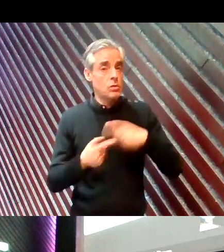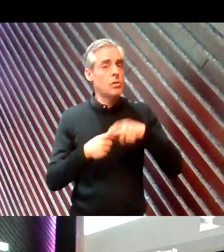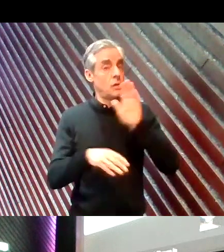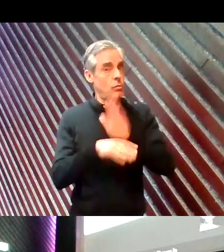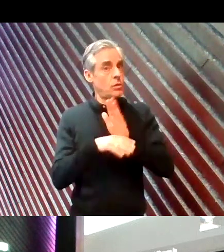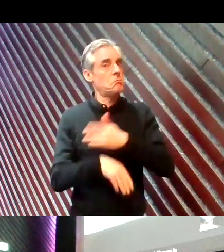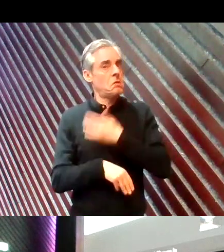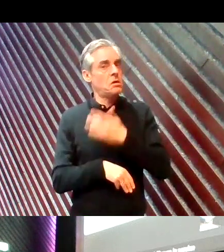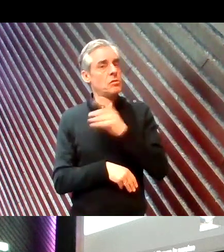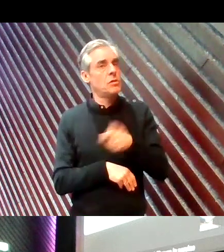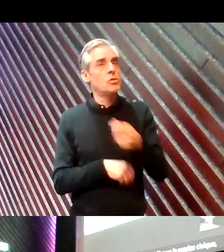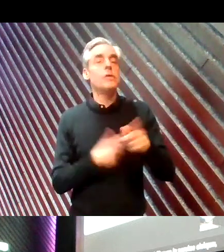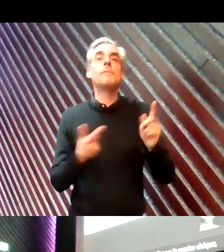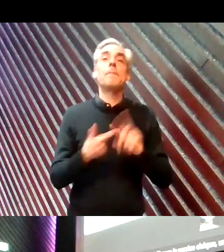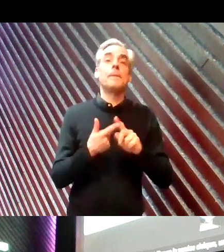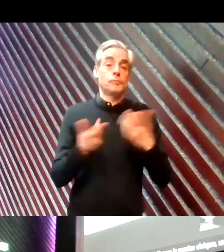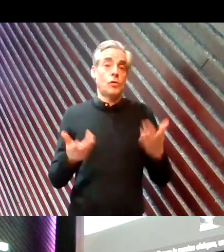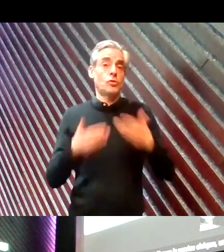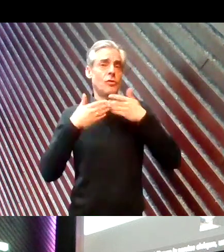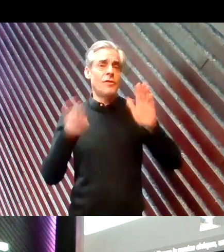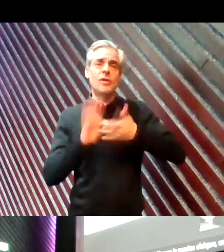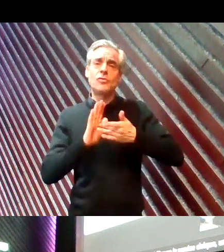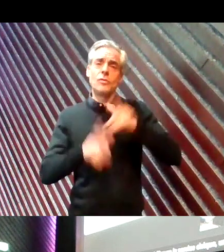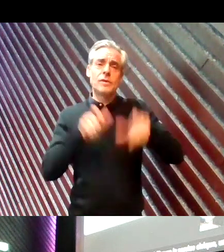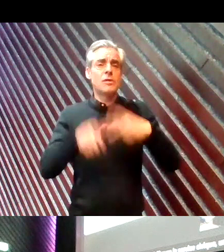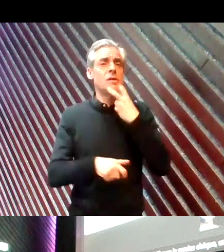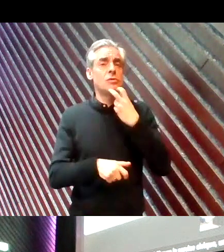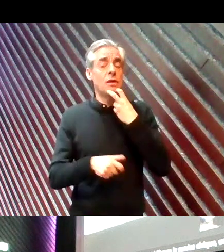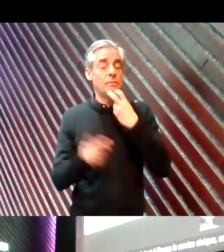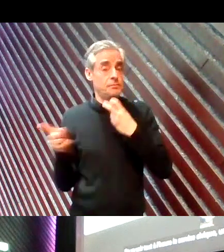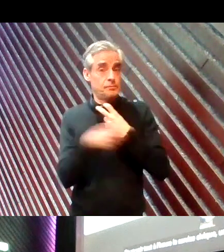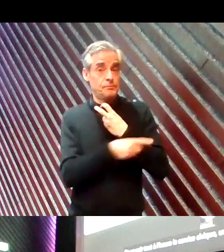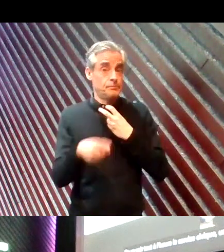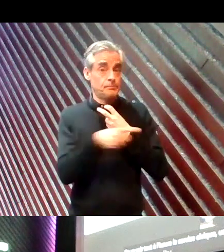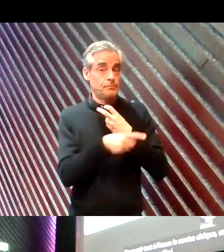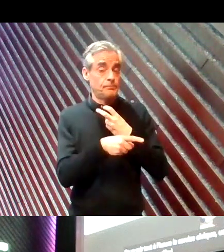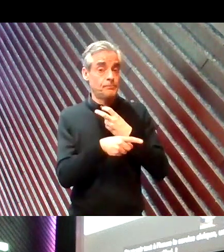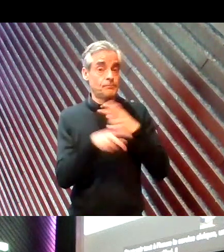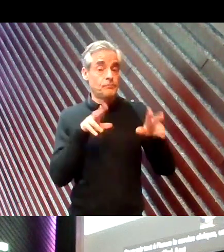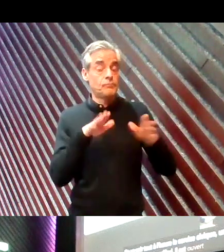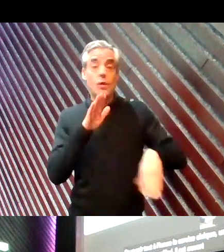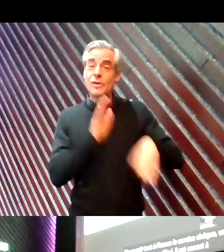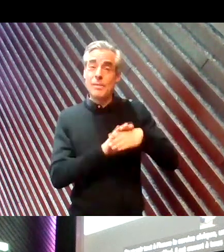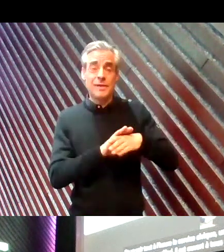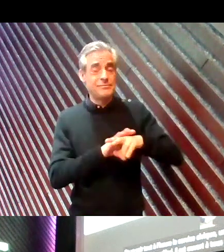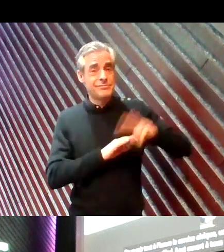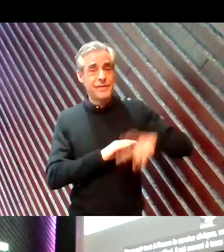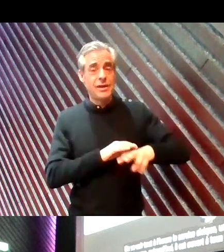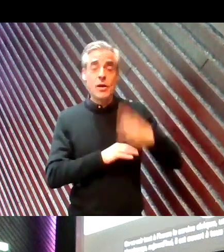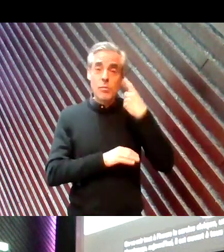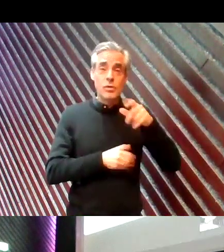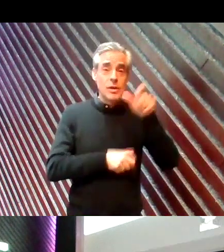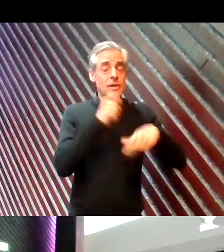témoignage de services civiques. Aujourd'hui, il est complètement ouvert à tous les citoyens. Également, mais en mode natif, il a été prévu